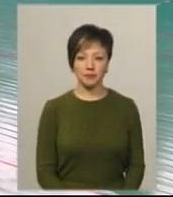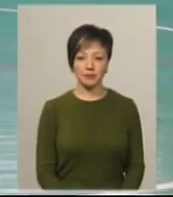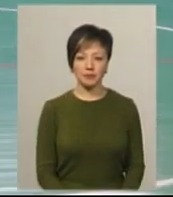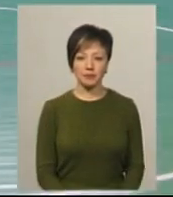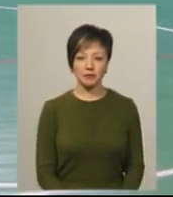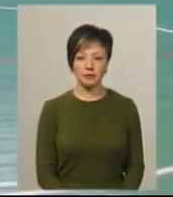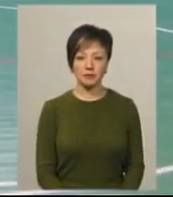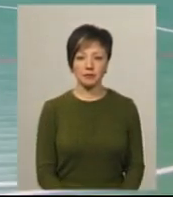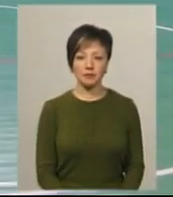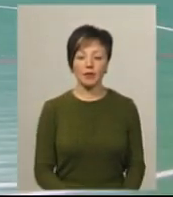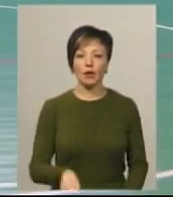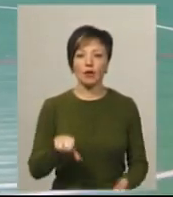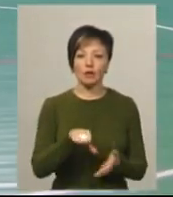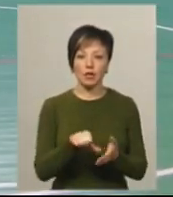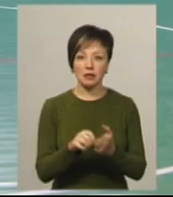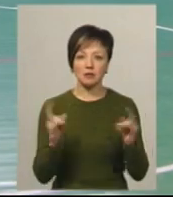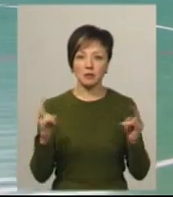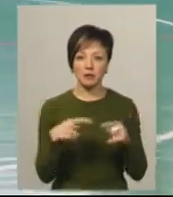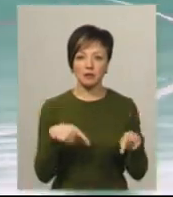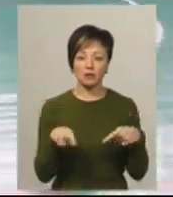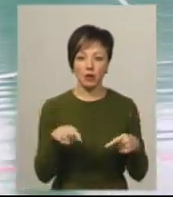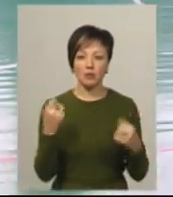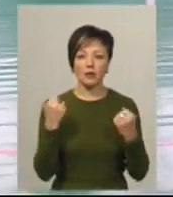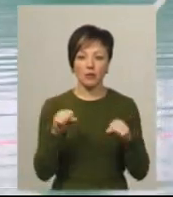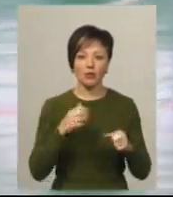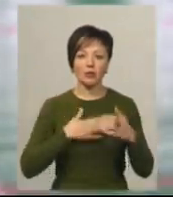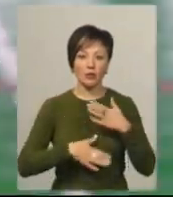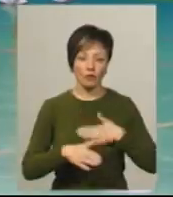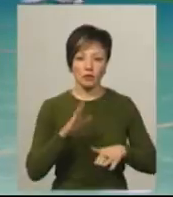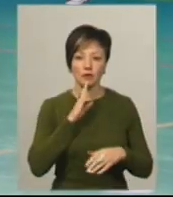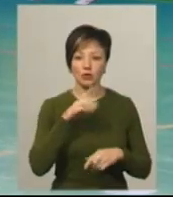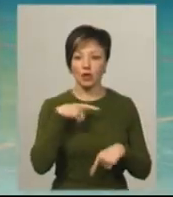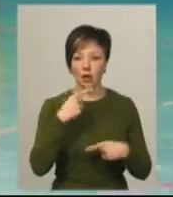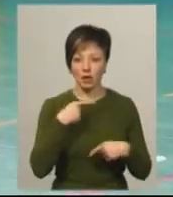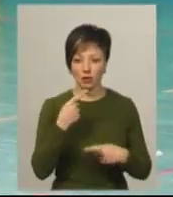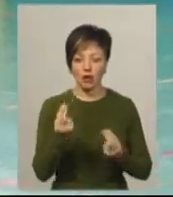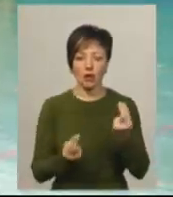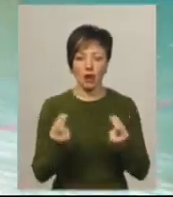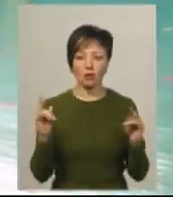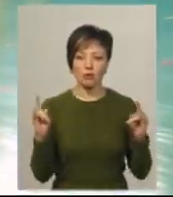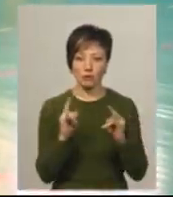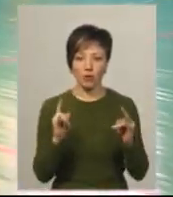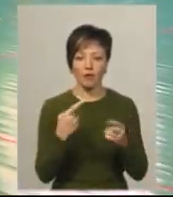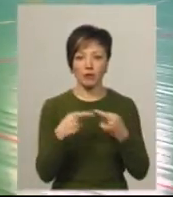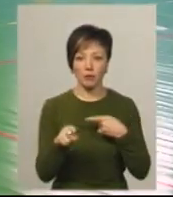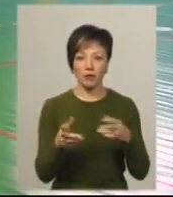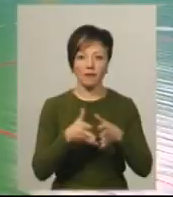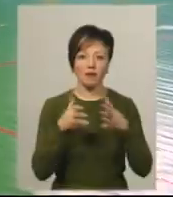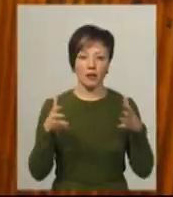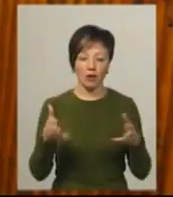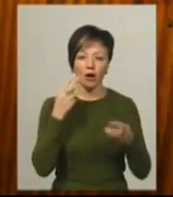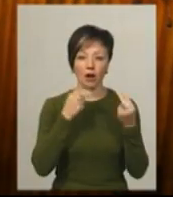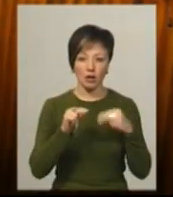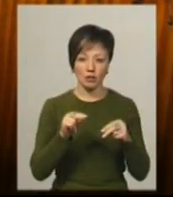Готовий. Учасниця турніру з міні-футболу Анастасія Васильчук перемогою задоволена. Дівчина каже, грати у міні-футбол, на відміну від великого,